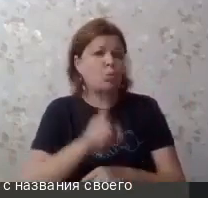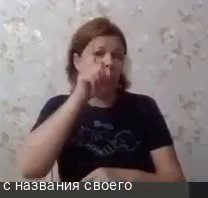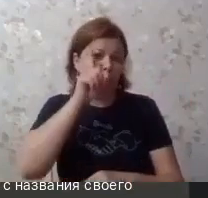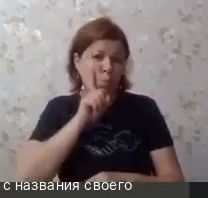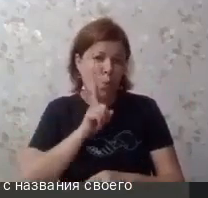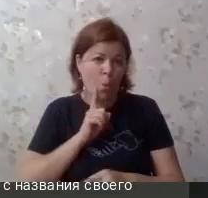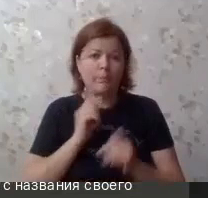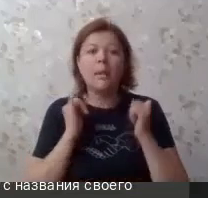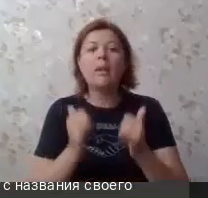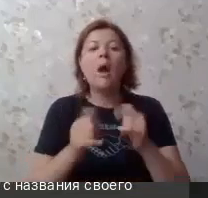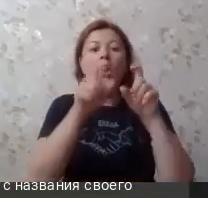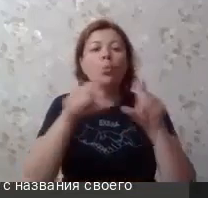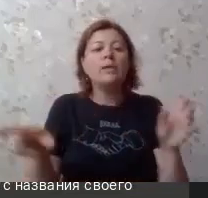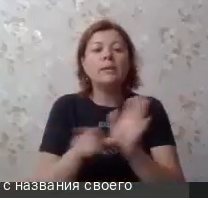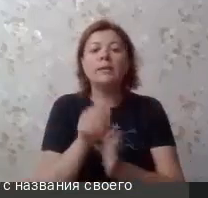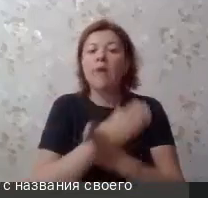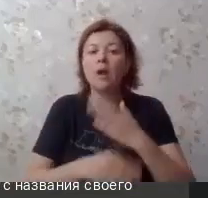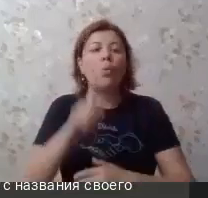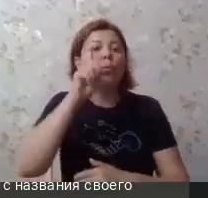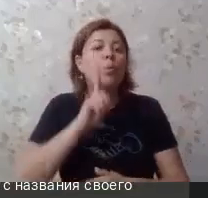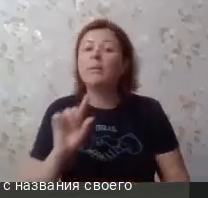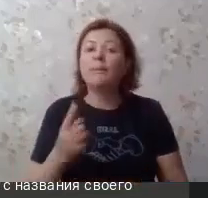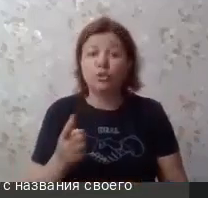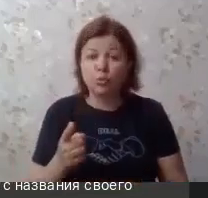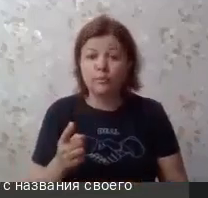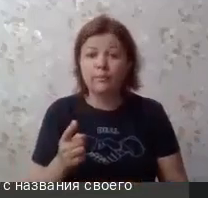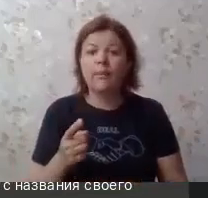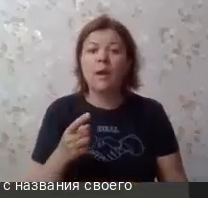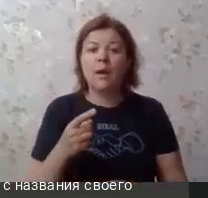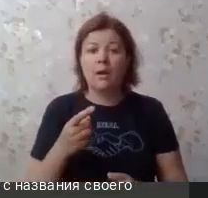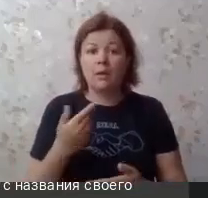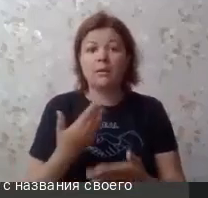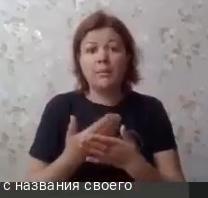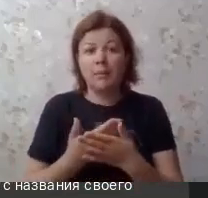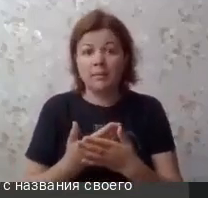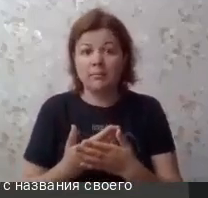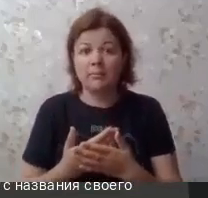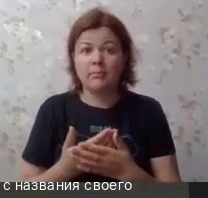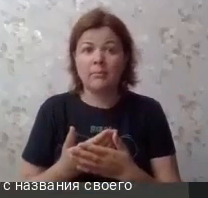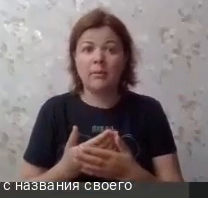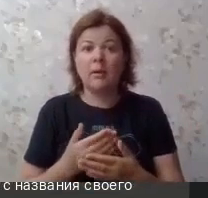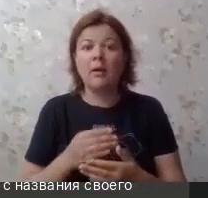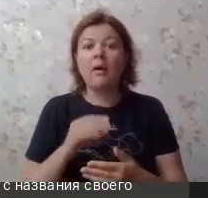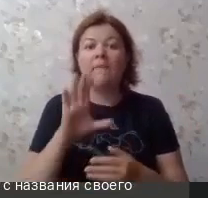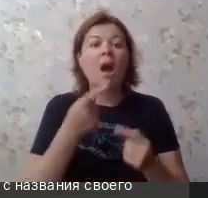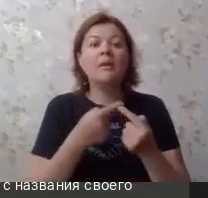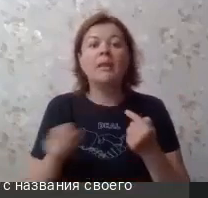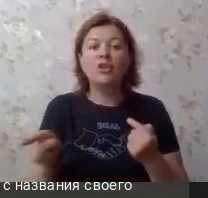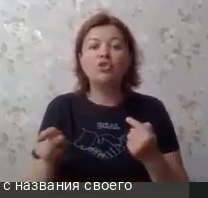инвалидностью. Почему? Потому что в отличие от,